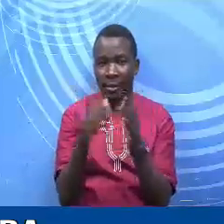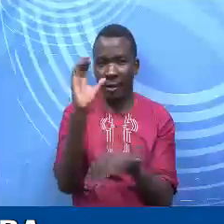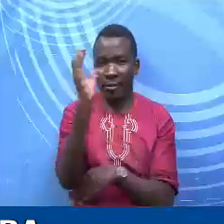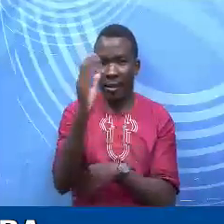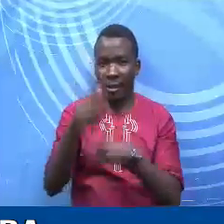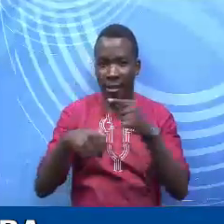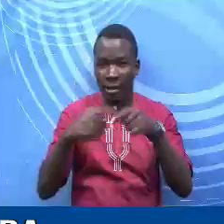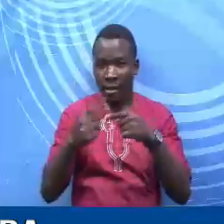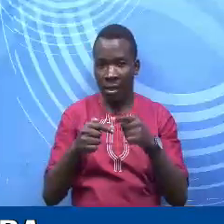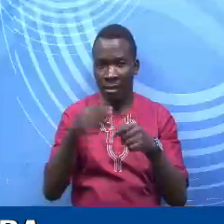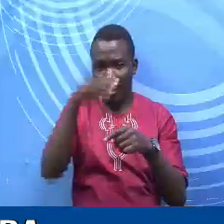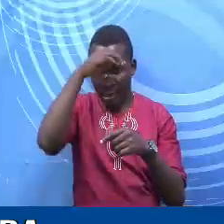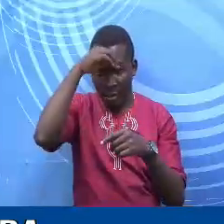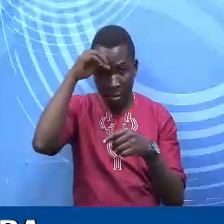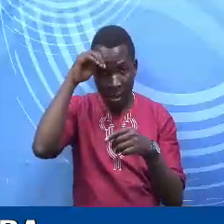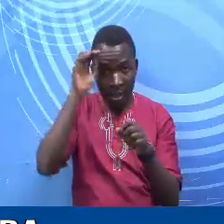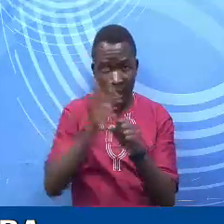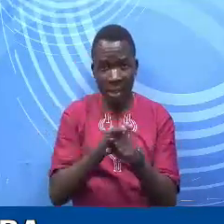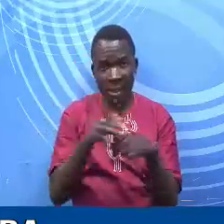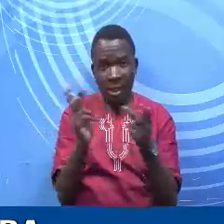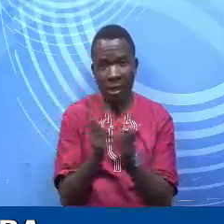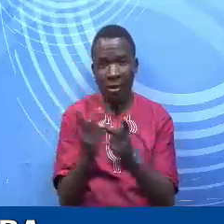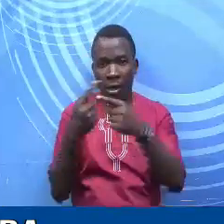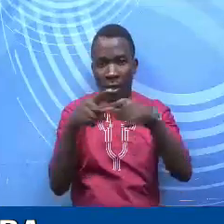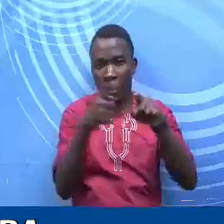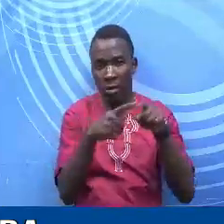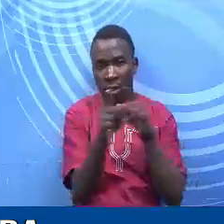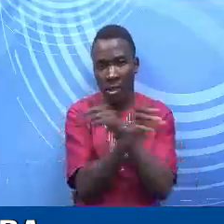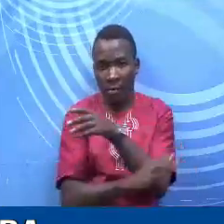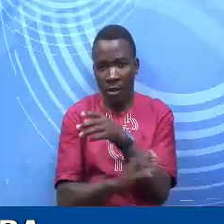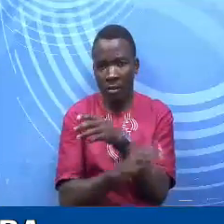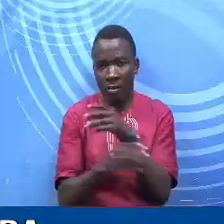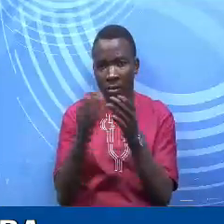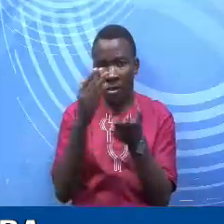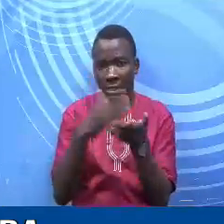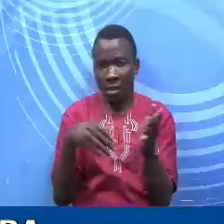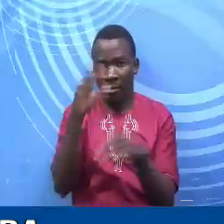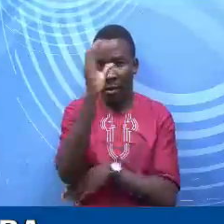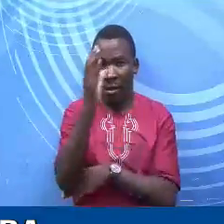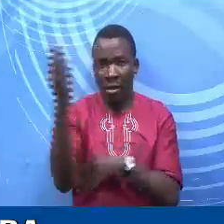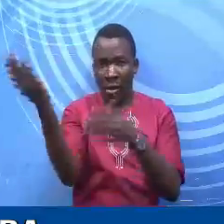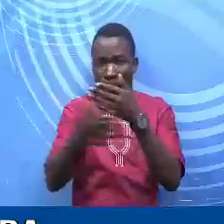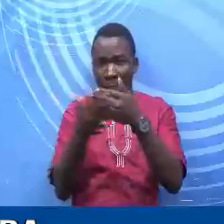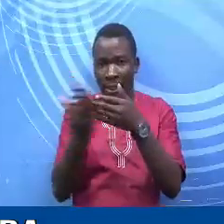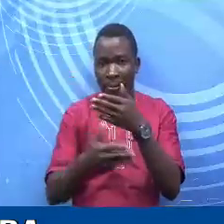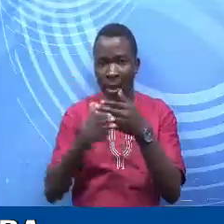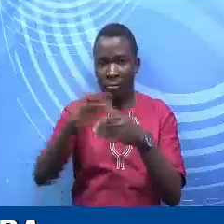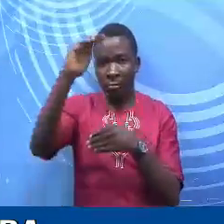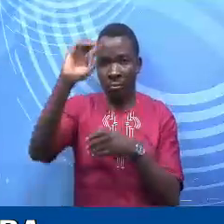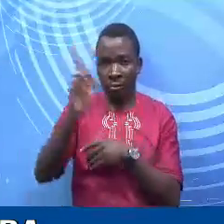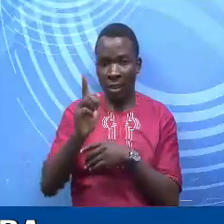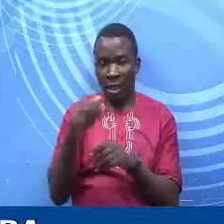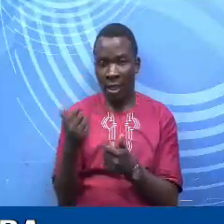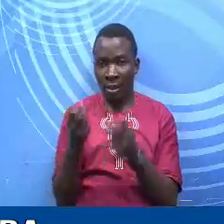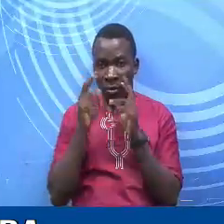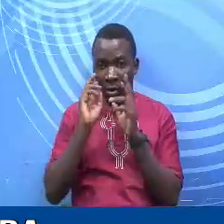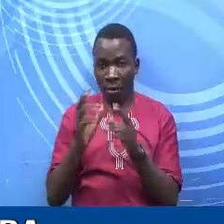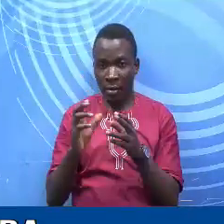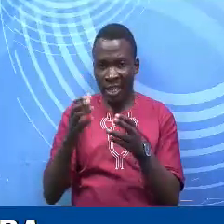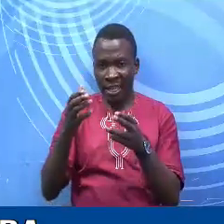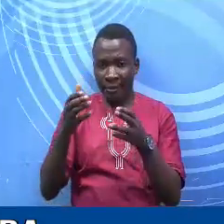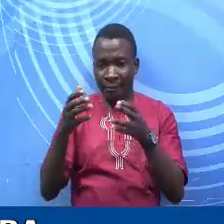gikomeje kugenda kibingora abahizi mu bice bitandukanye by'igihugu. Amwe mu mashyamba ngo asarurwa ateze, andi akarengerana ugasanga ibishyitsi byabaye